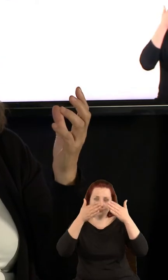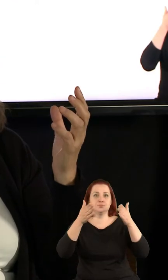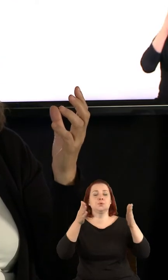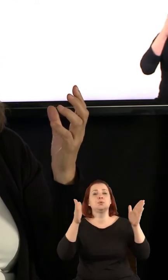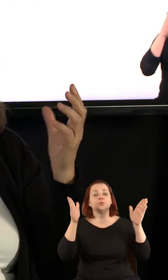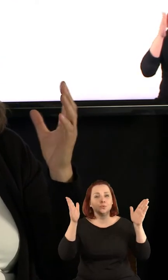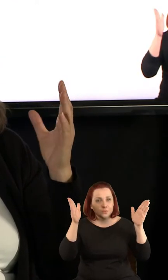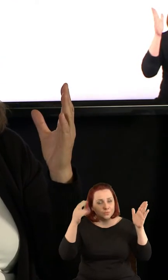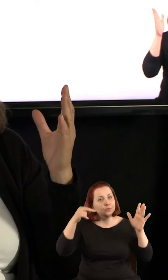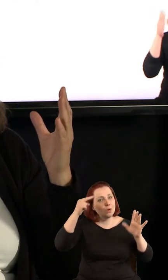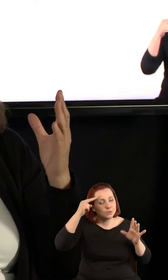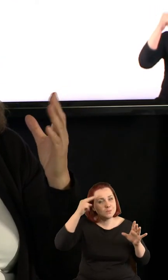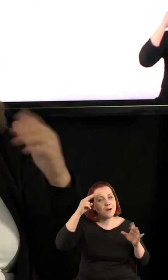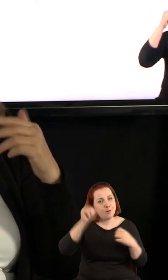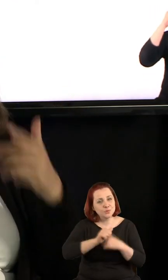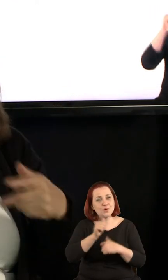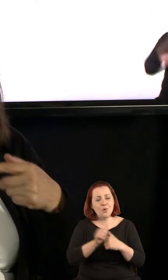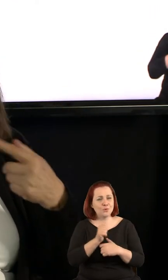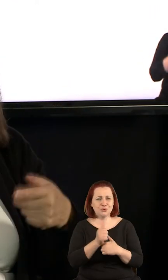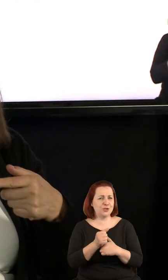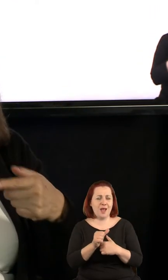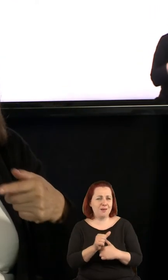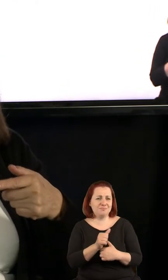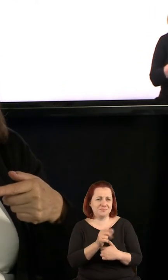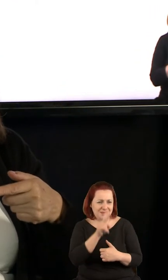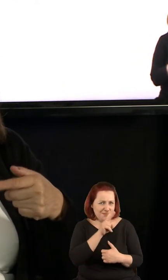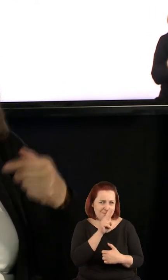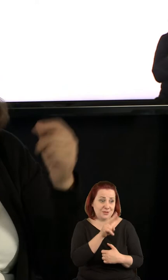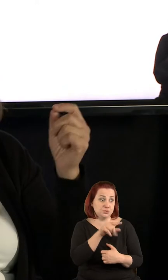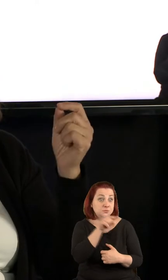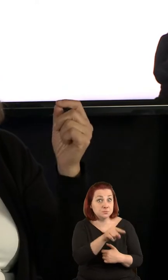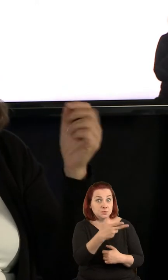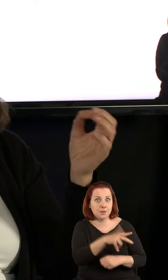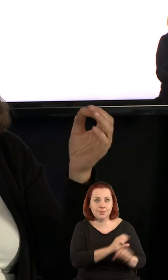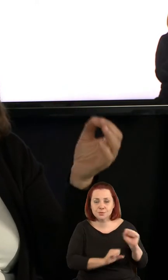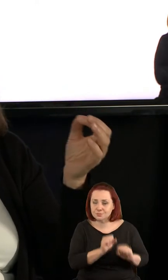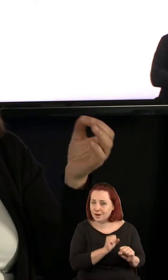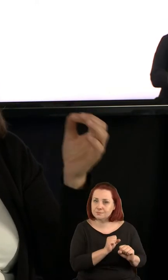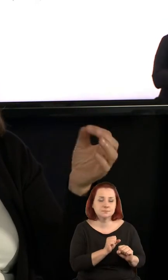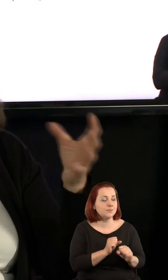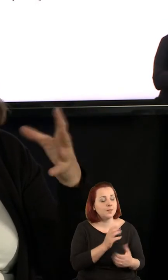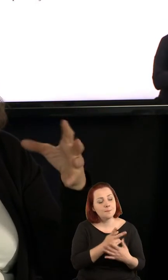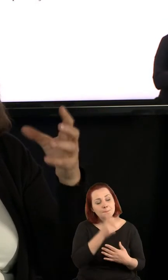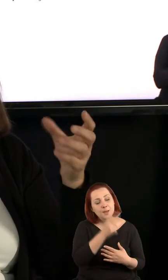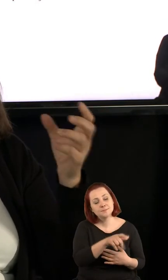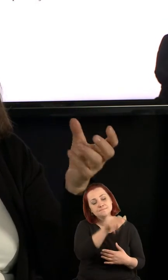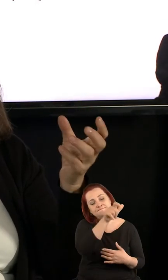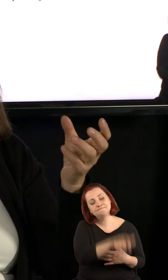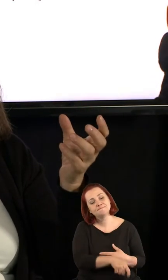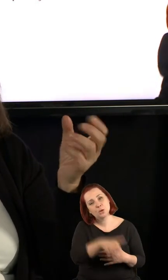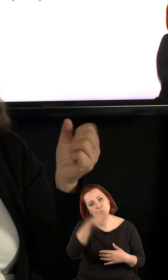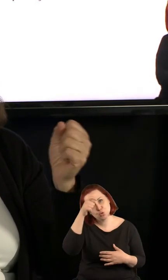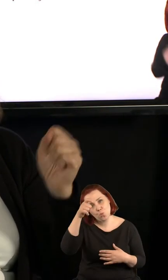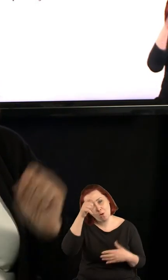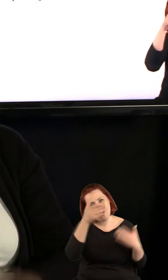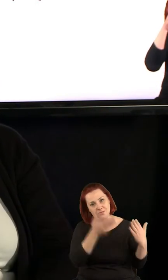głowie, że nie patrzeć na niepełnosprawność, tylko patrzeć na człowieka jako